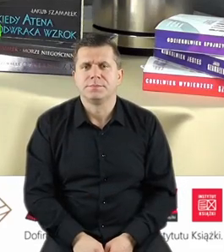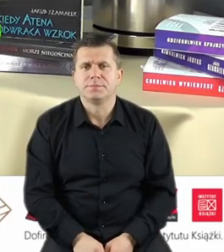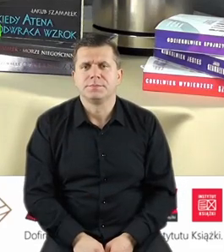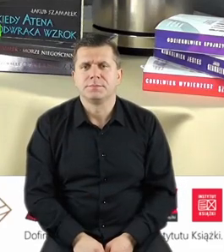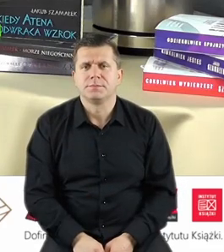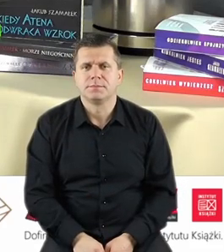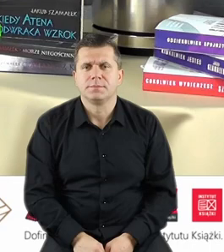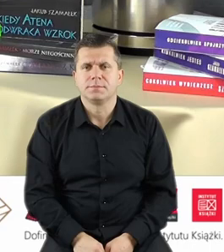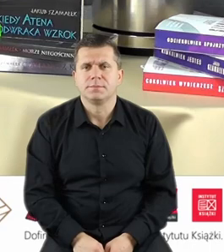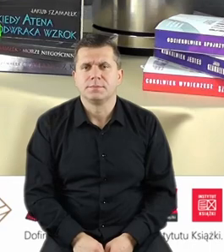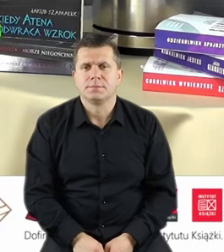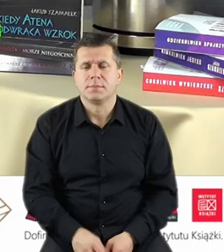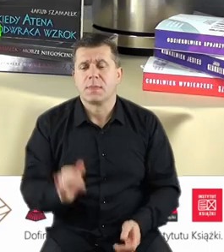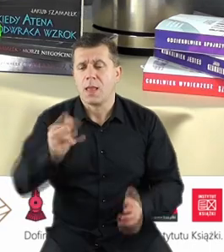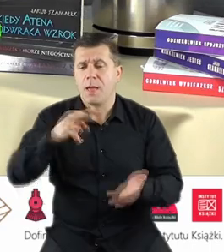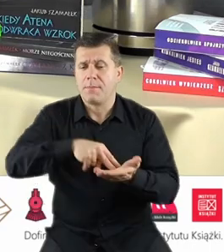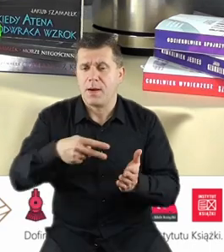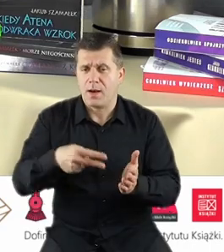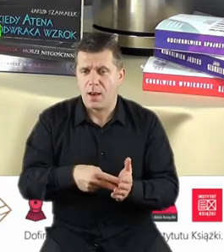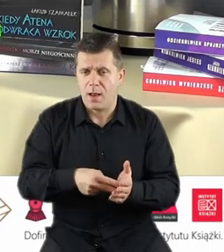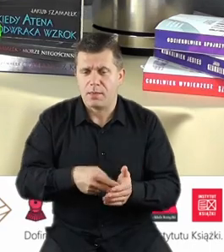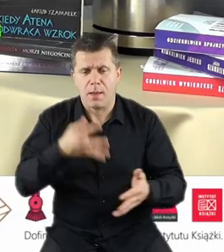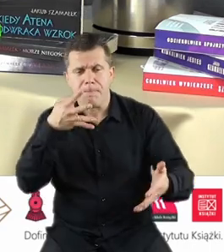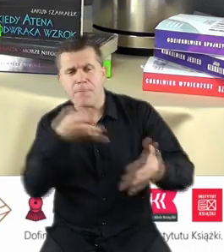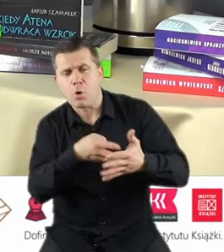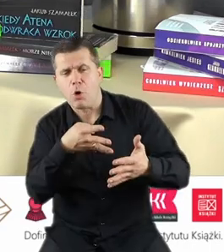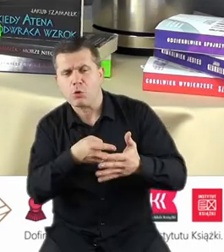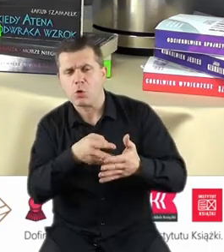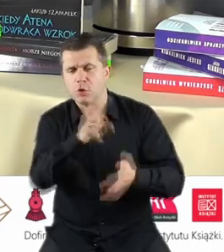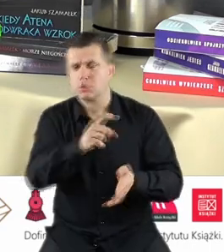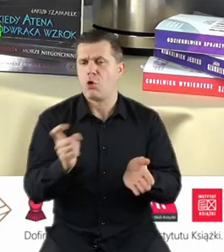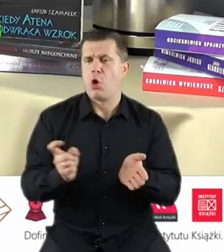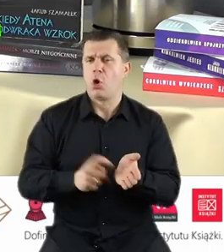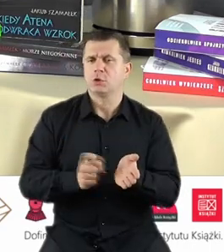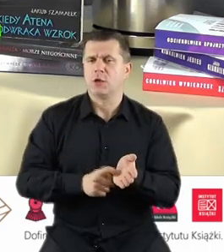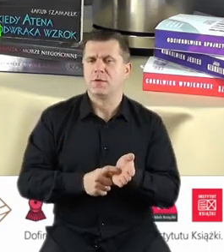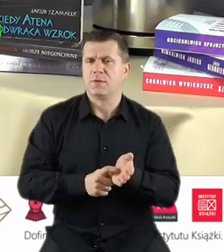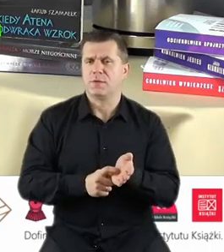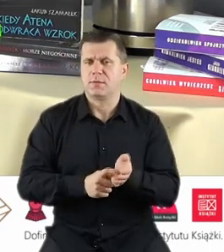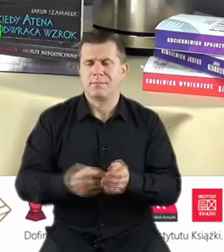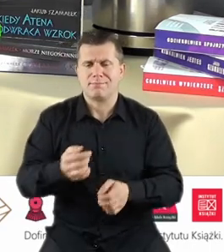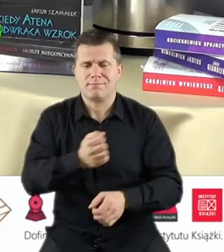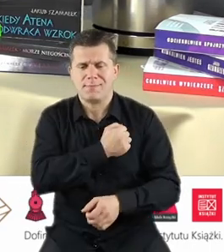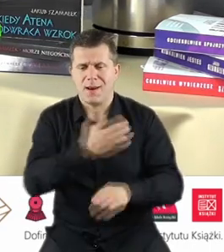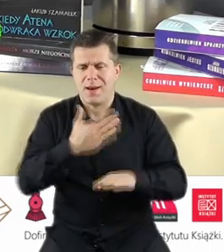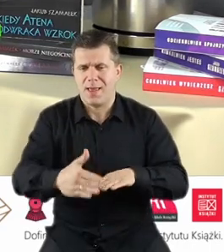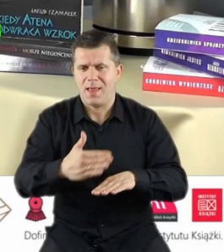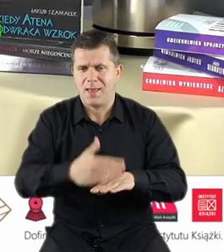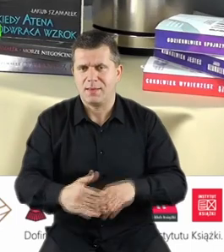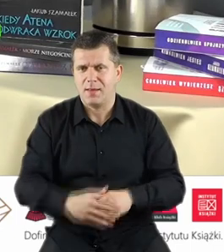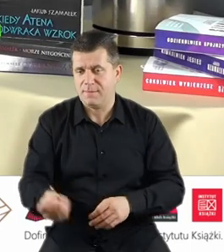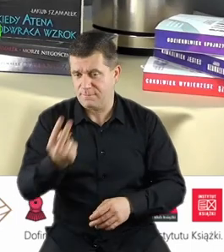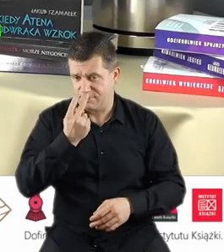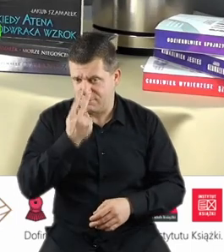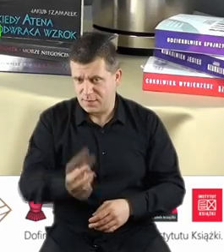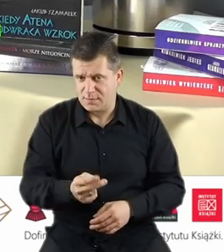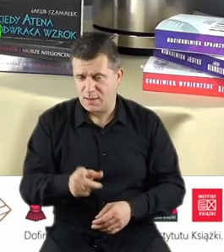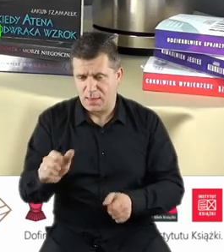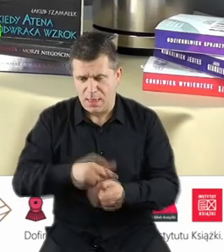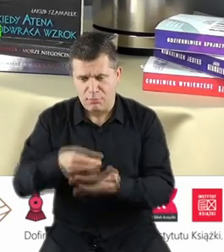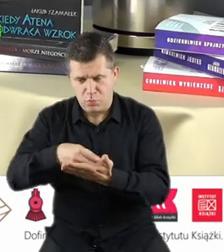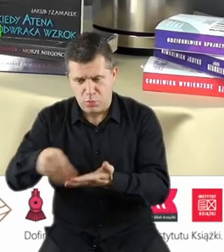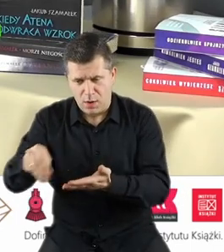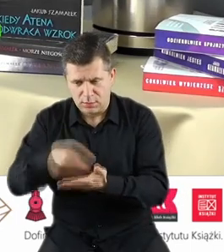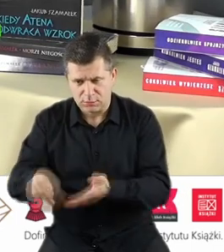słowo plan, prognoza, oczekiwania, kredyt, to widać, że to raczej będzie spłacone,